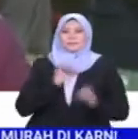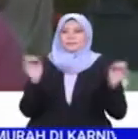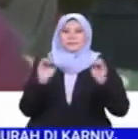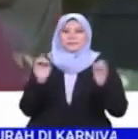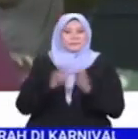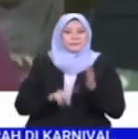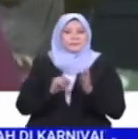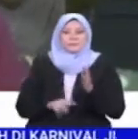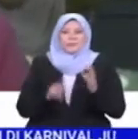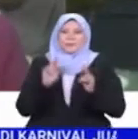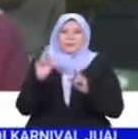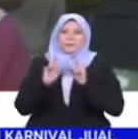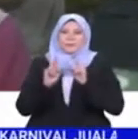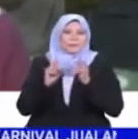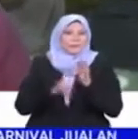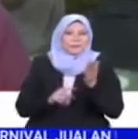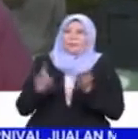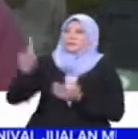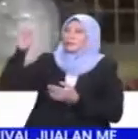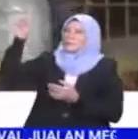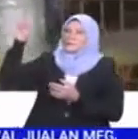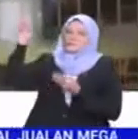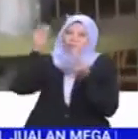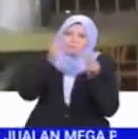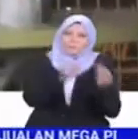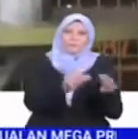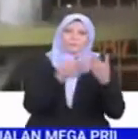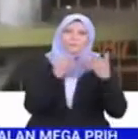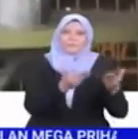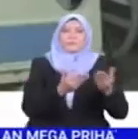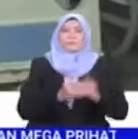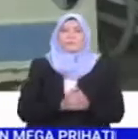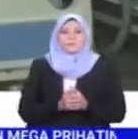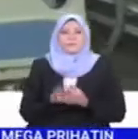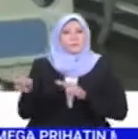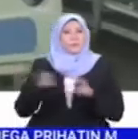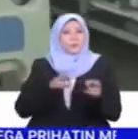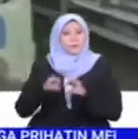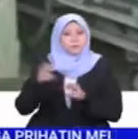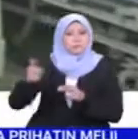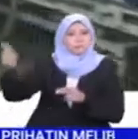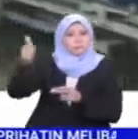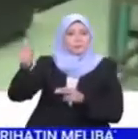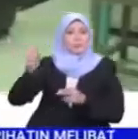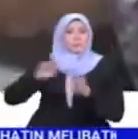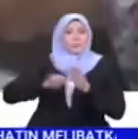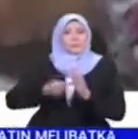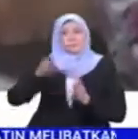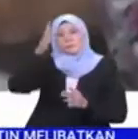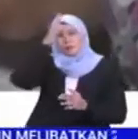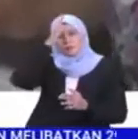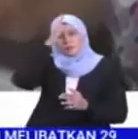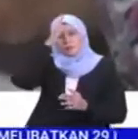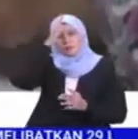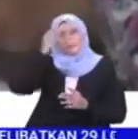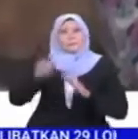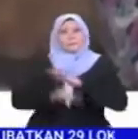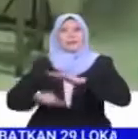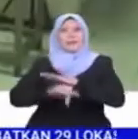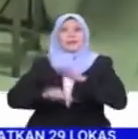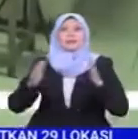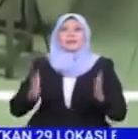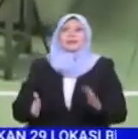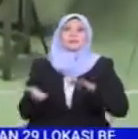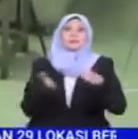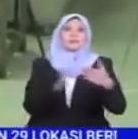boleh balas. Hanya Allah Ta'ala saja yang membalasnya. Nurul Atikah yang menguruskan pusat jagaan ini sejak bapanya yang merupakan pengasas pusat